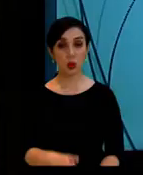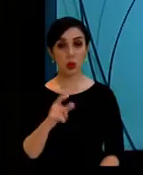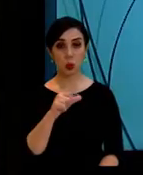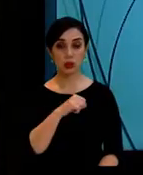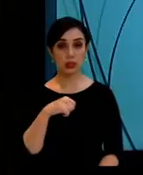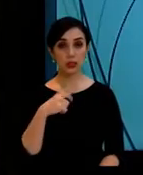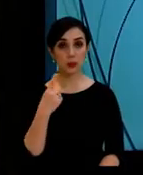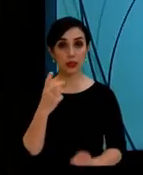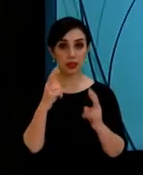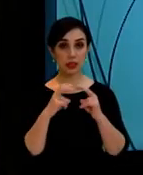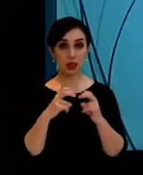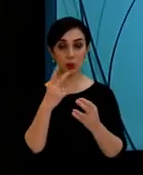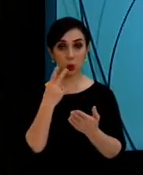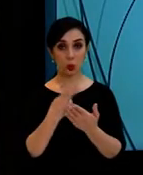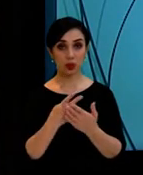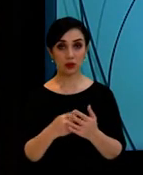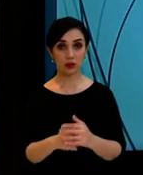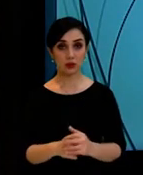O'zingizni bir sinab ko'ringa.